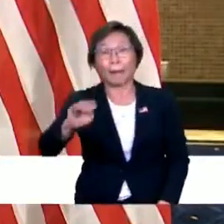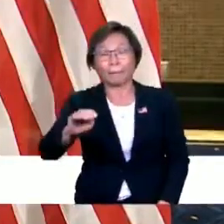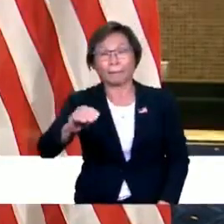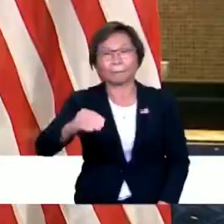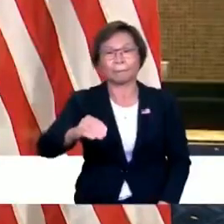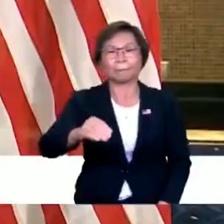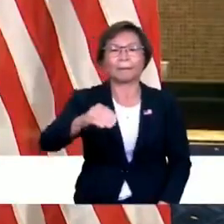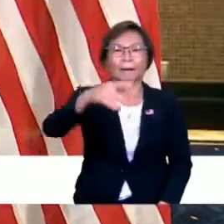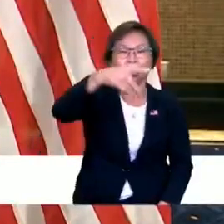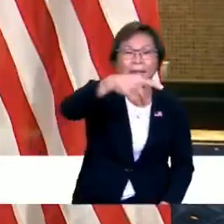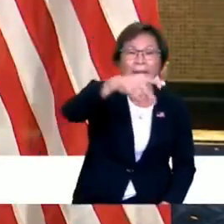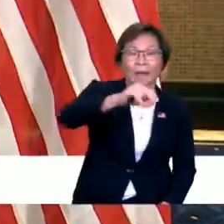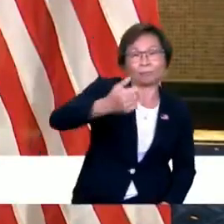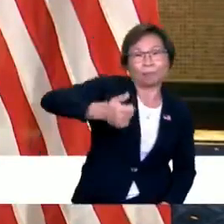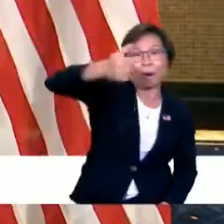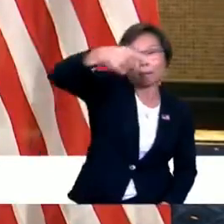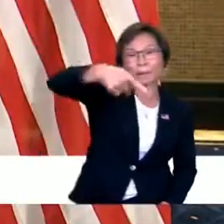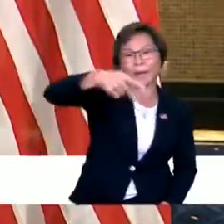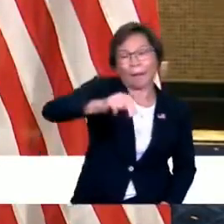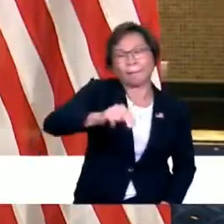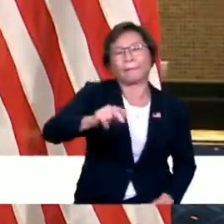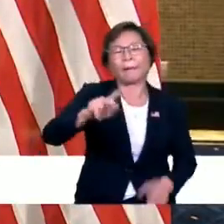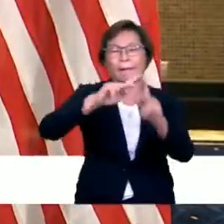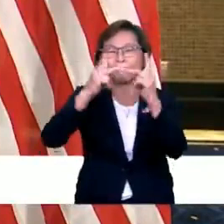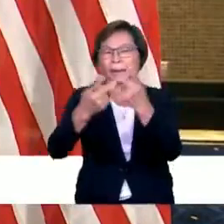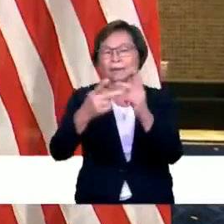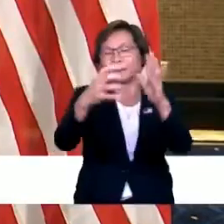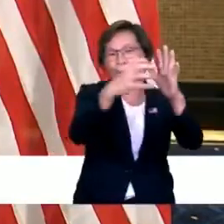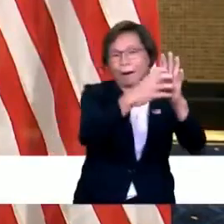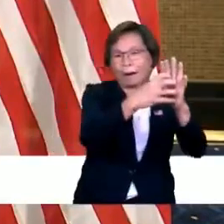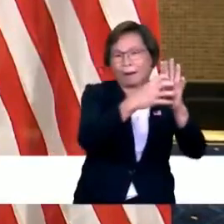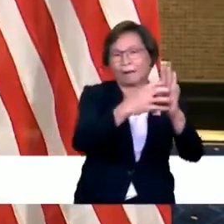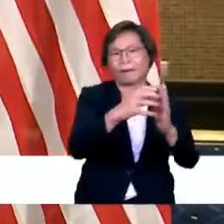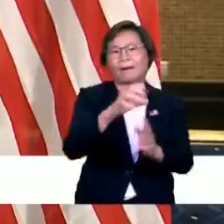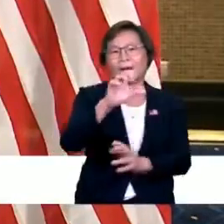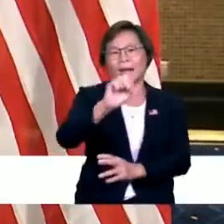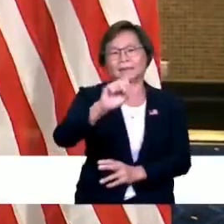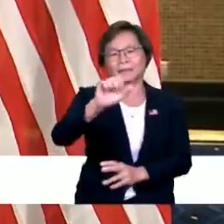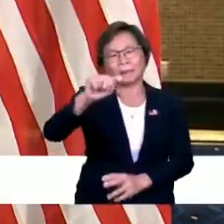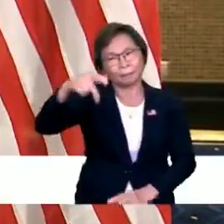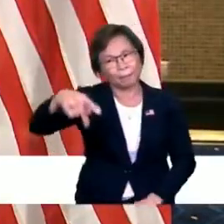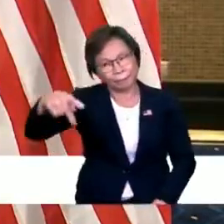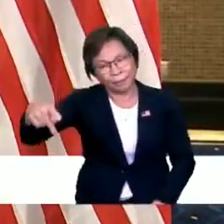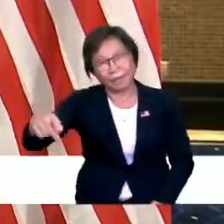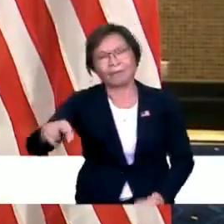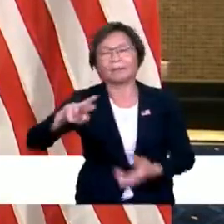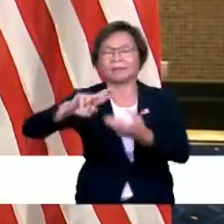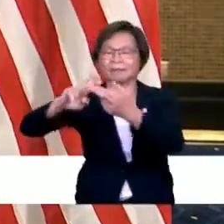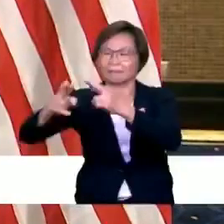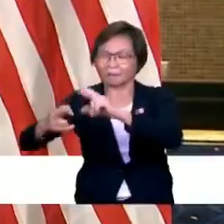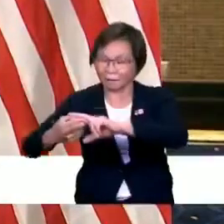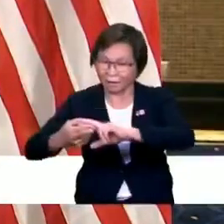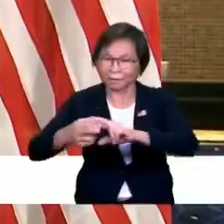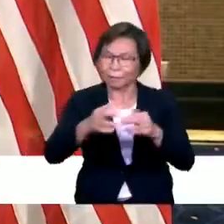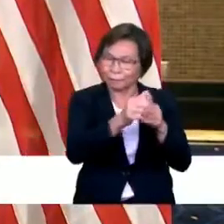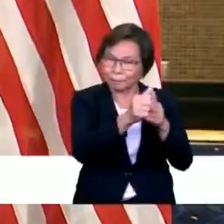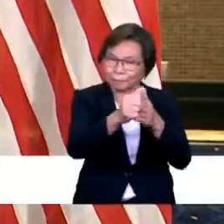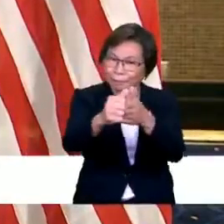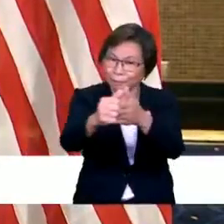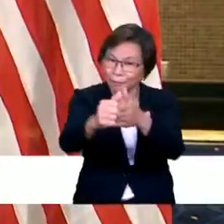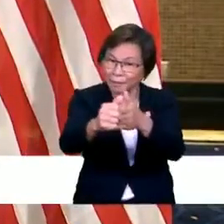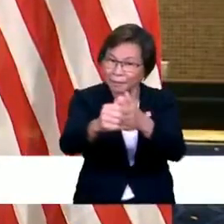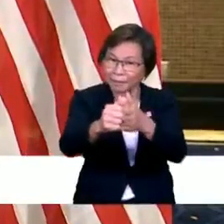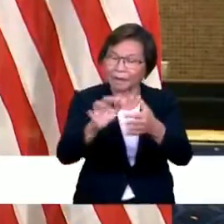tertinggi perikatan nasionalisme dan Reva cepat typhus style SCP gerakan pimpinan